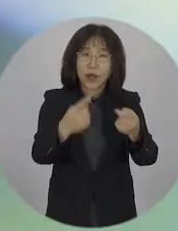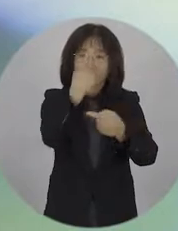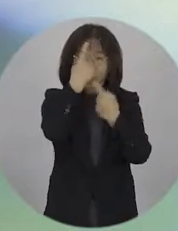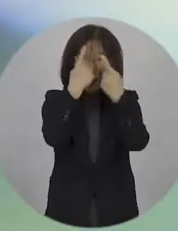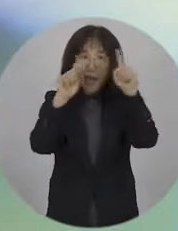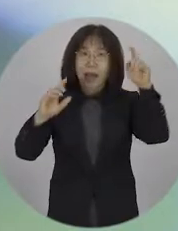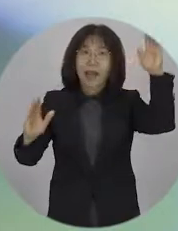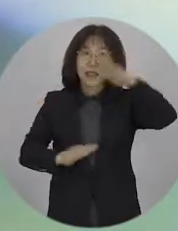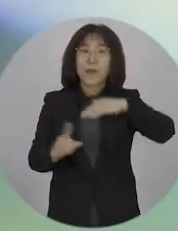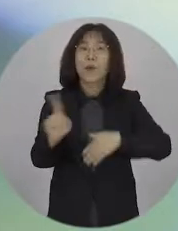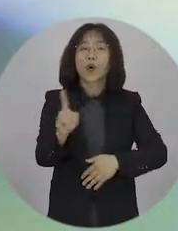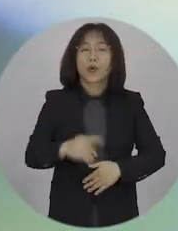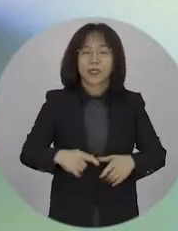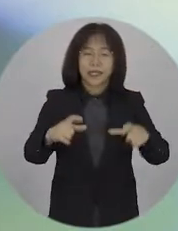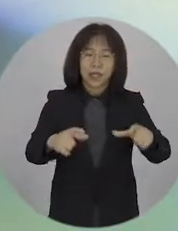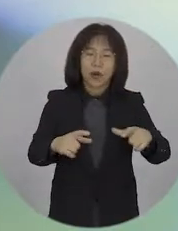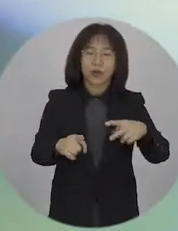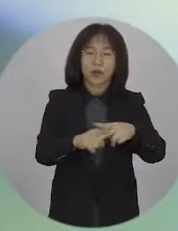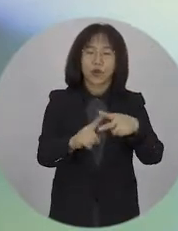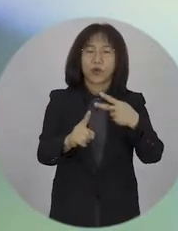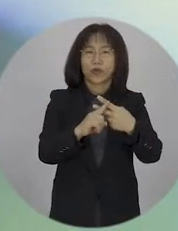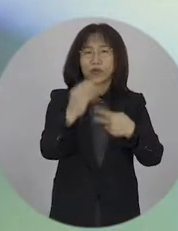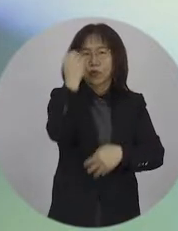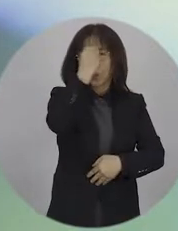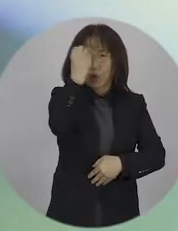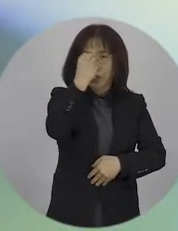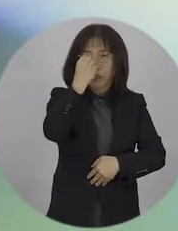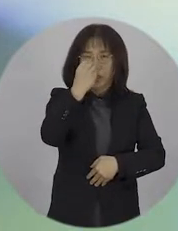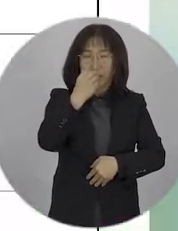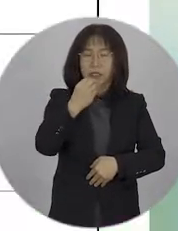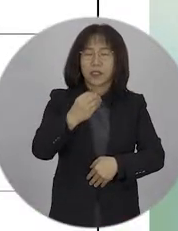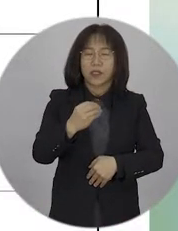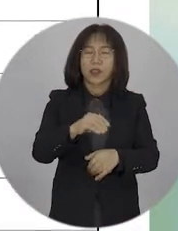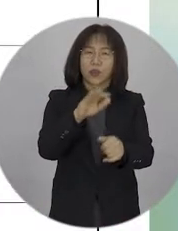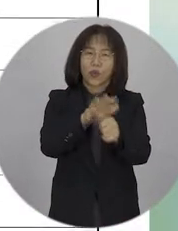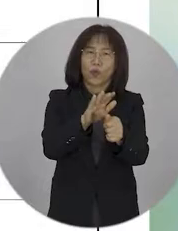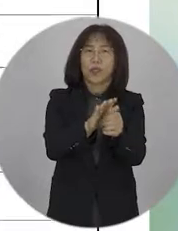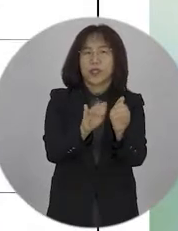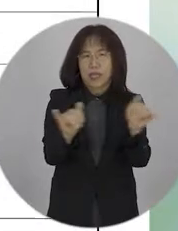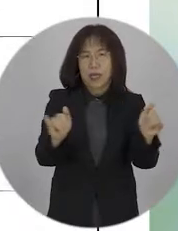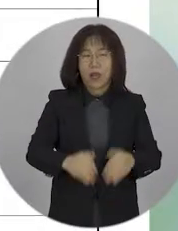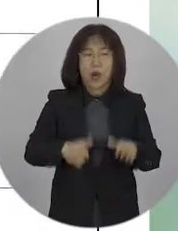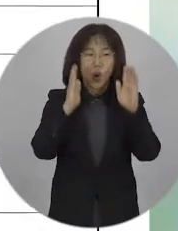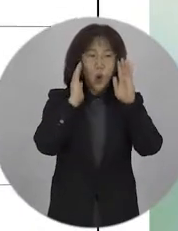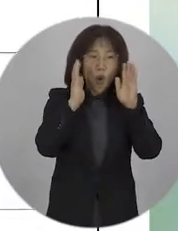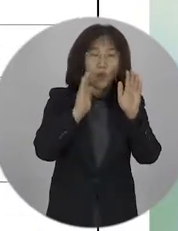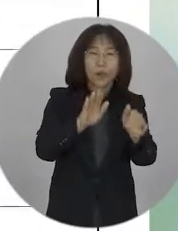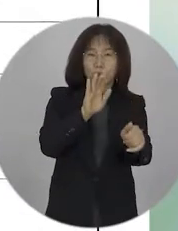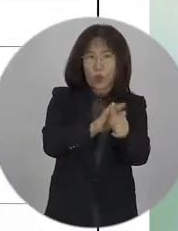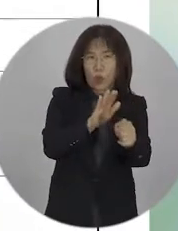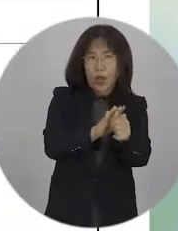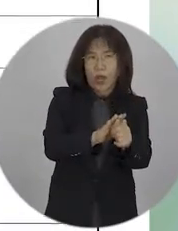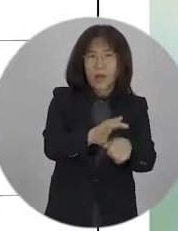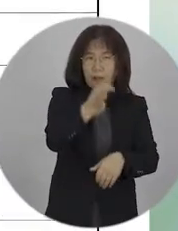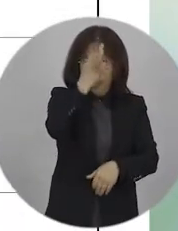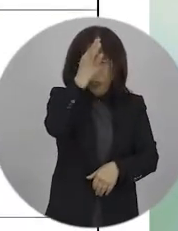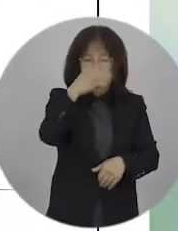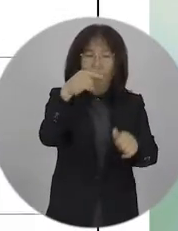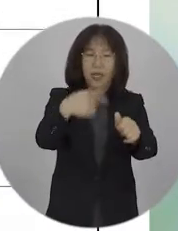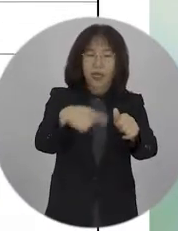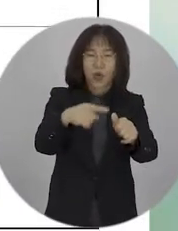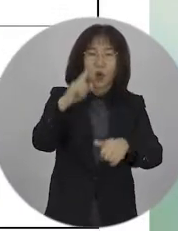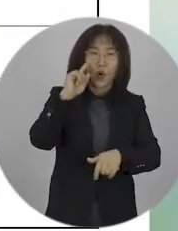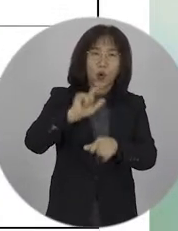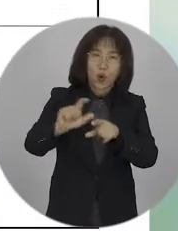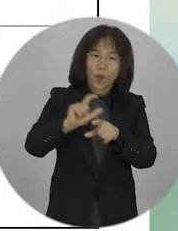내 초중고등학생들의 멘토가 돼서 지역 아동센터와 복지관에서 학습 지도, 예체능 교육, 진로 탐방, 고민